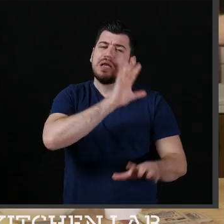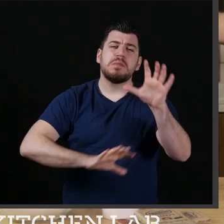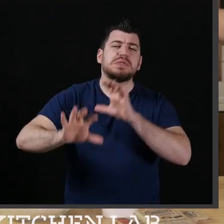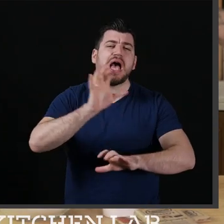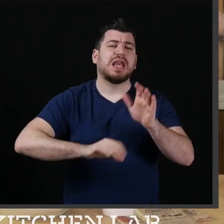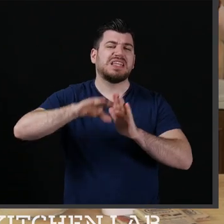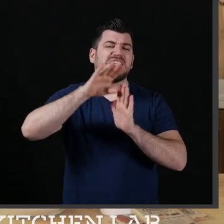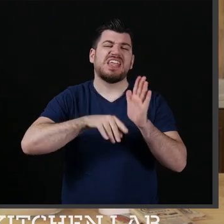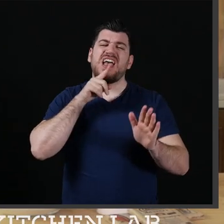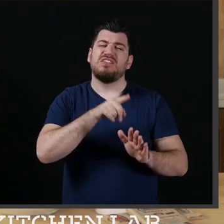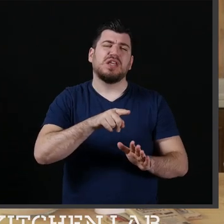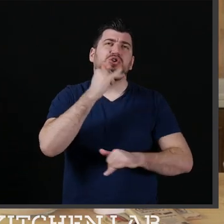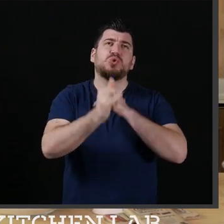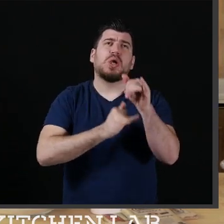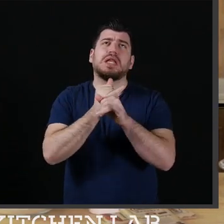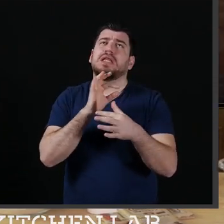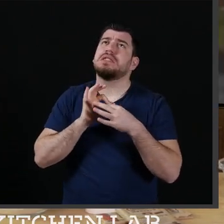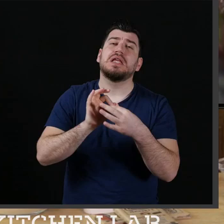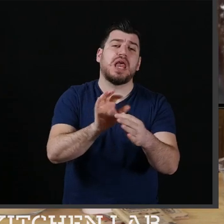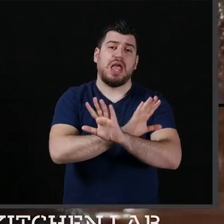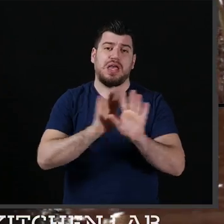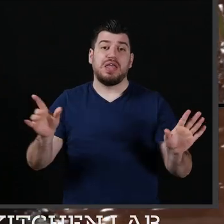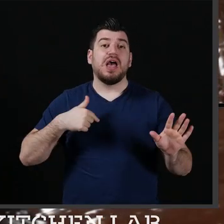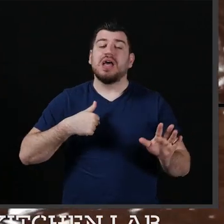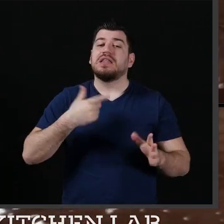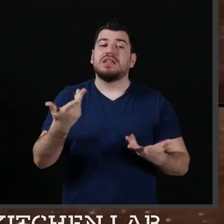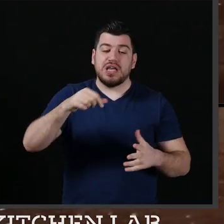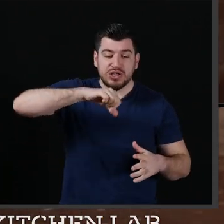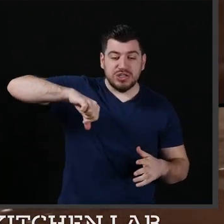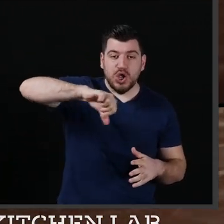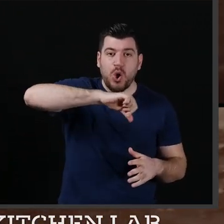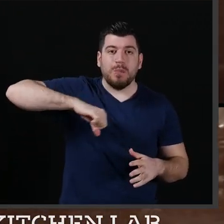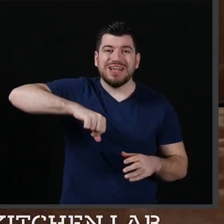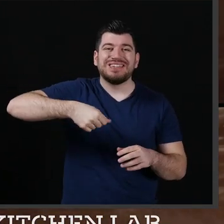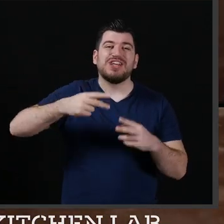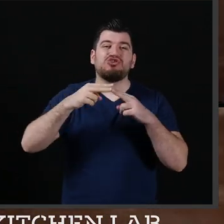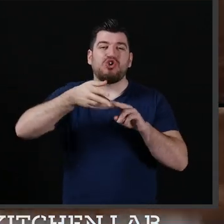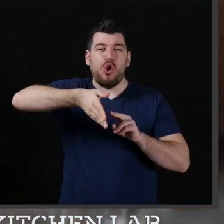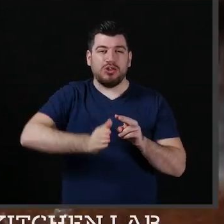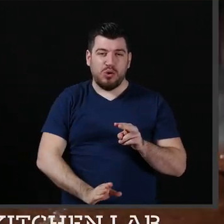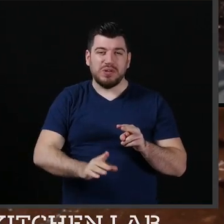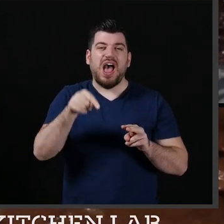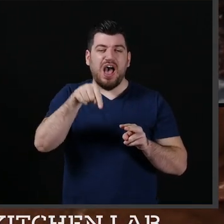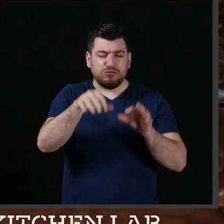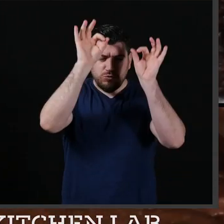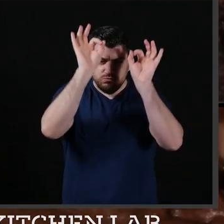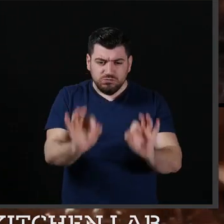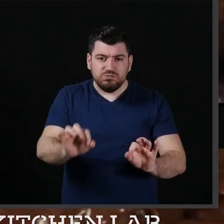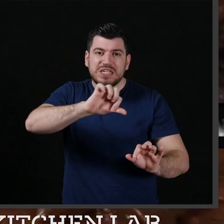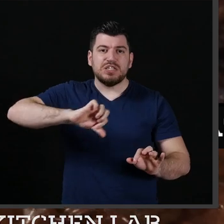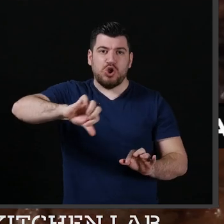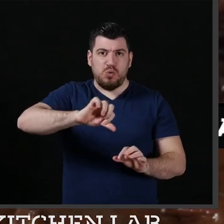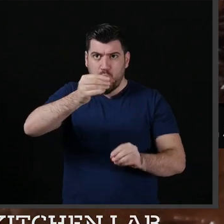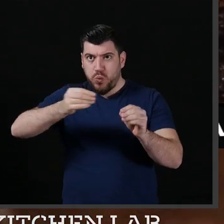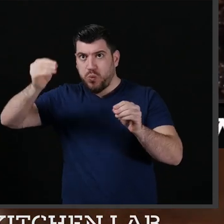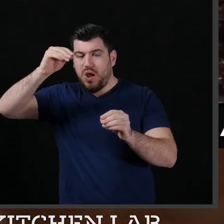την ώρα. Σιροπιαστή σοκολατόπιτα. Θα τη φτιάξουμε μέσα πάρα πολύ ζουμερή, θα έχει όσο σιρόπι πρέπει να έχει, όχι παραπάνω, όχι λιγότερο, αλλά πάνω